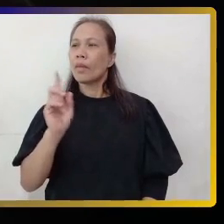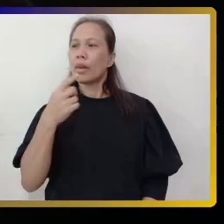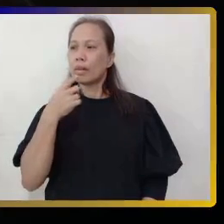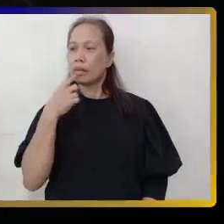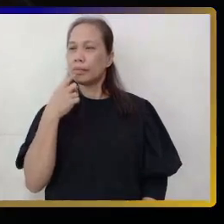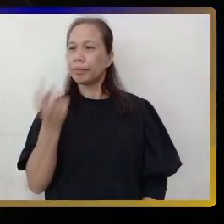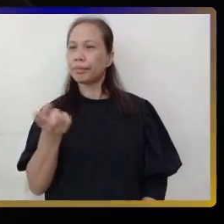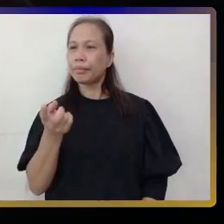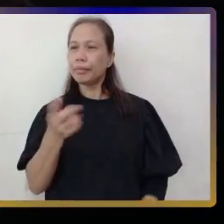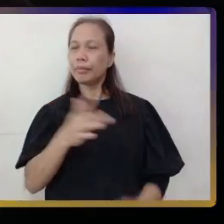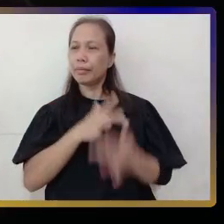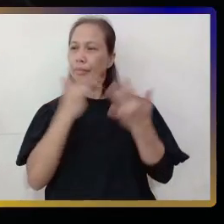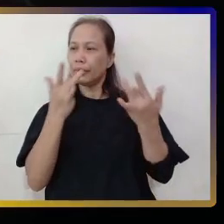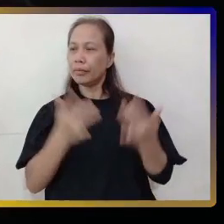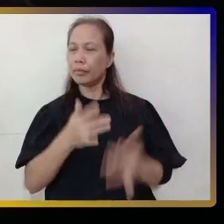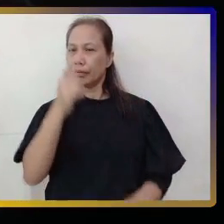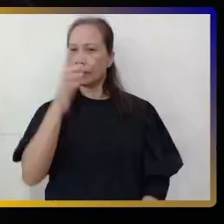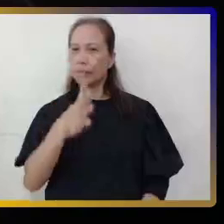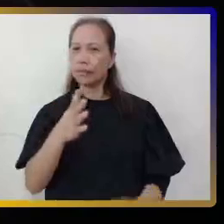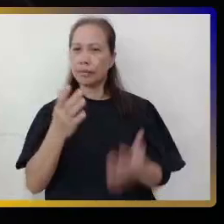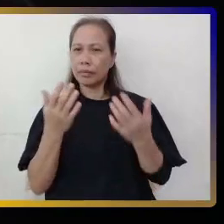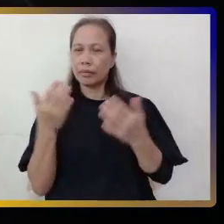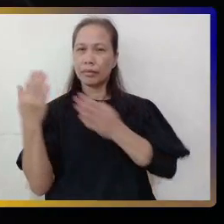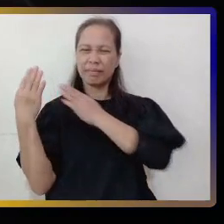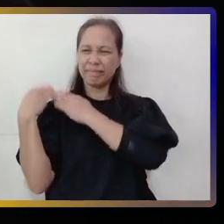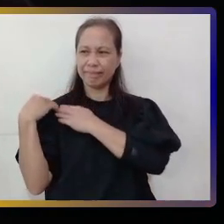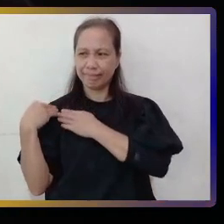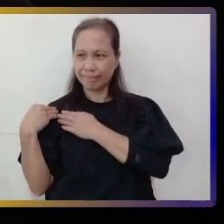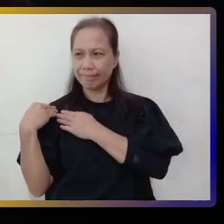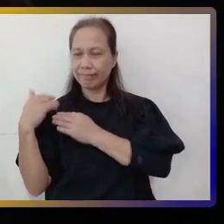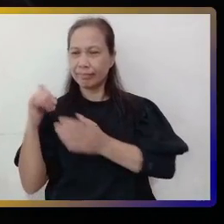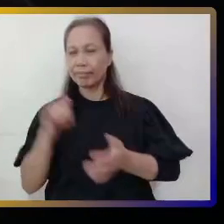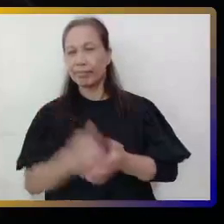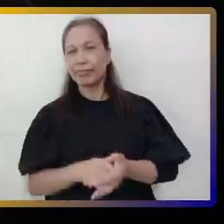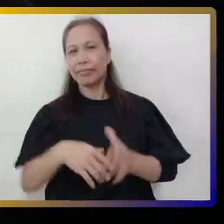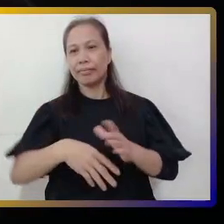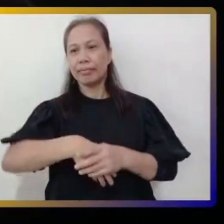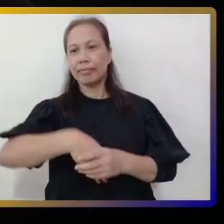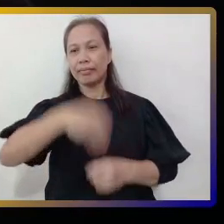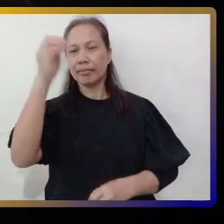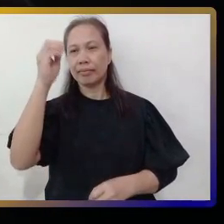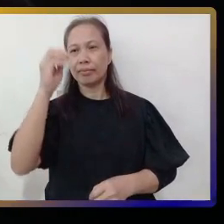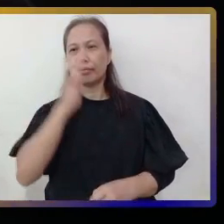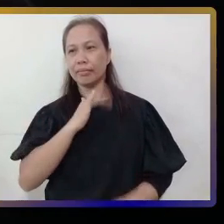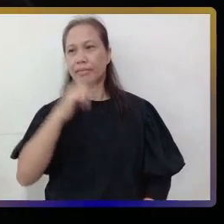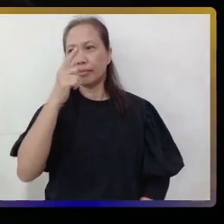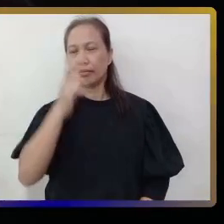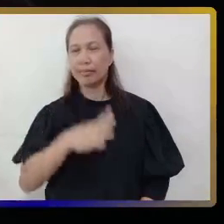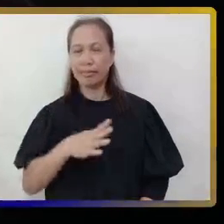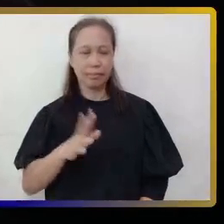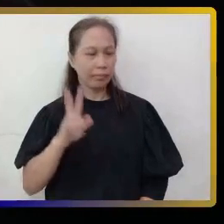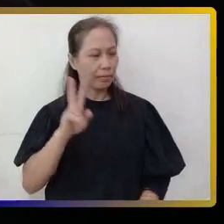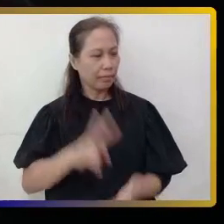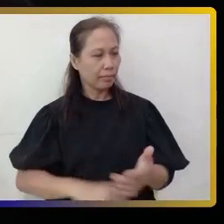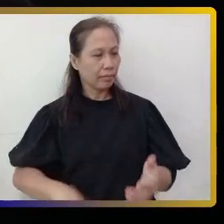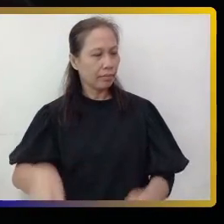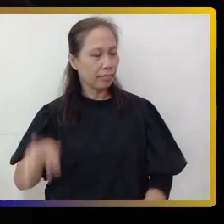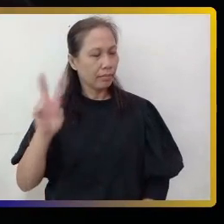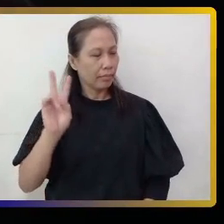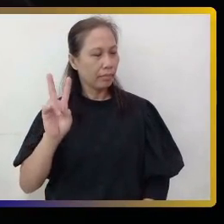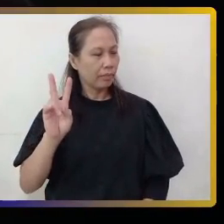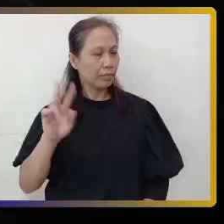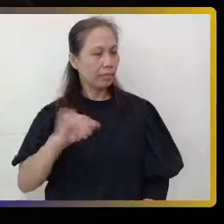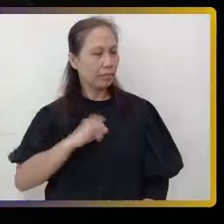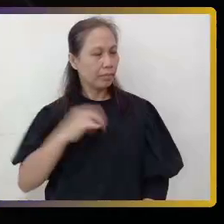Diyos yung kabigatan ng Diyos na kinakailangang ilabas ng Diyos yan All right verse number two